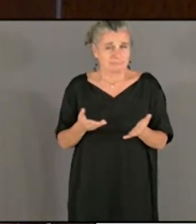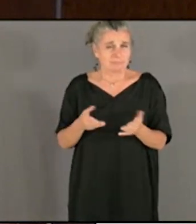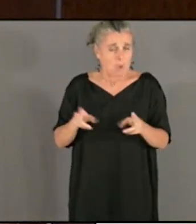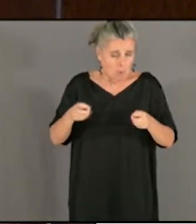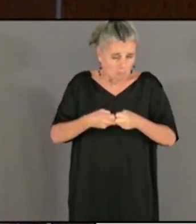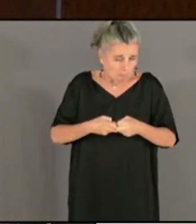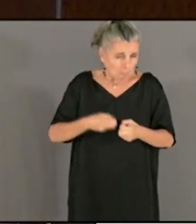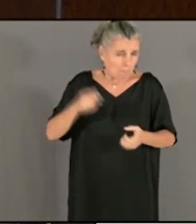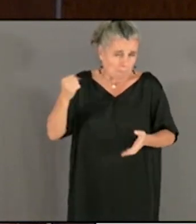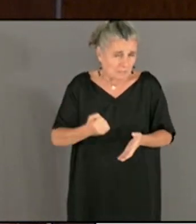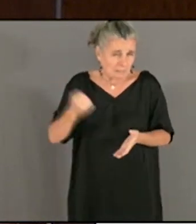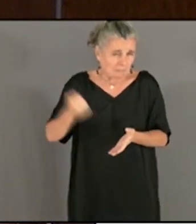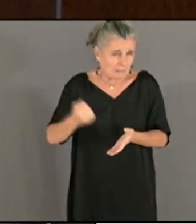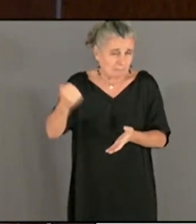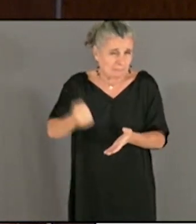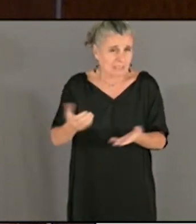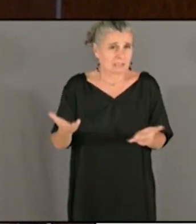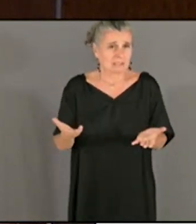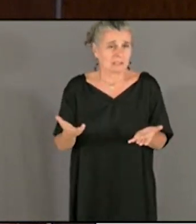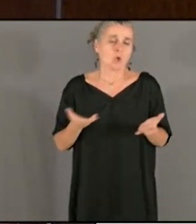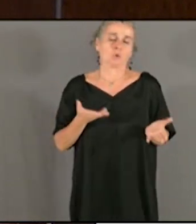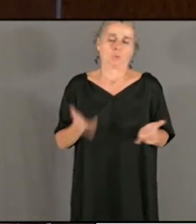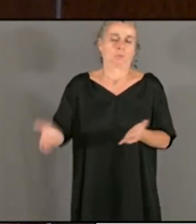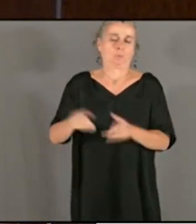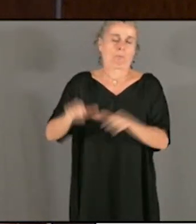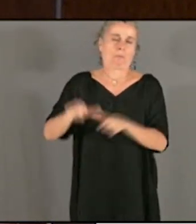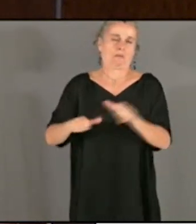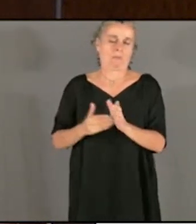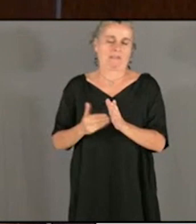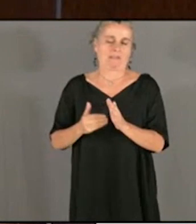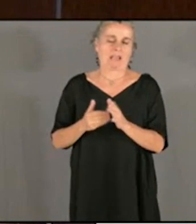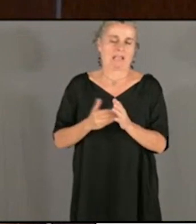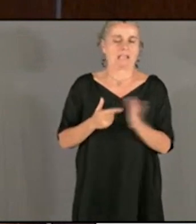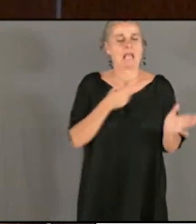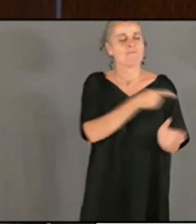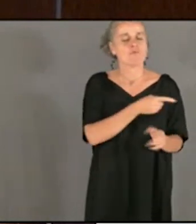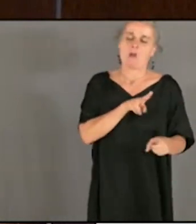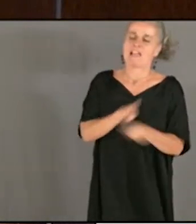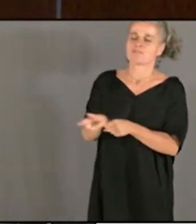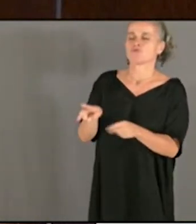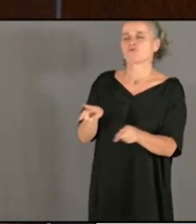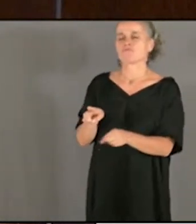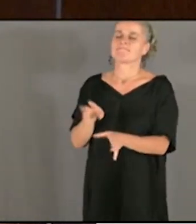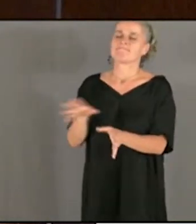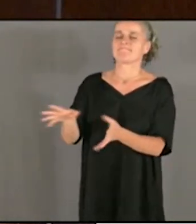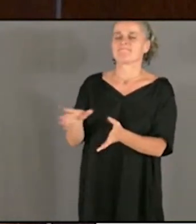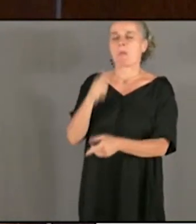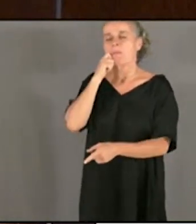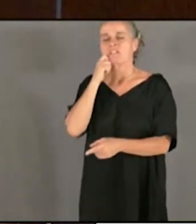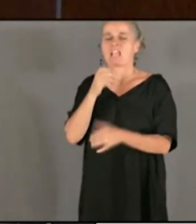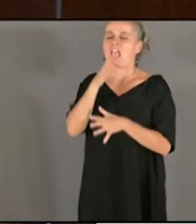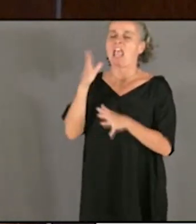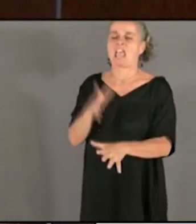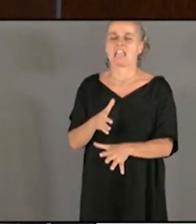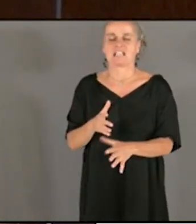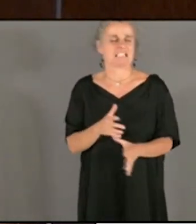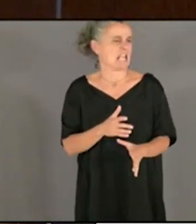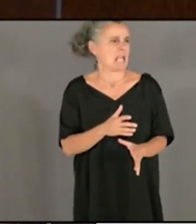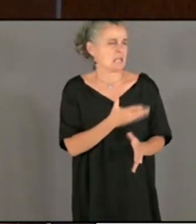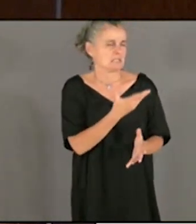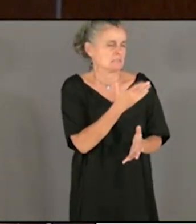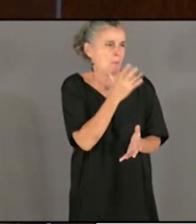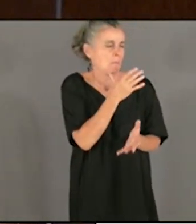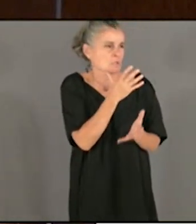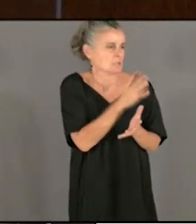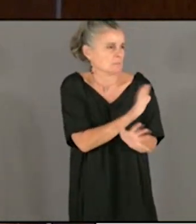accuser les Français, les Marseillais en particulier, de haine et de racisme, Madame Garrido, c'est indigne. C'est indigne. C'est ce que vous avez dit.